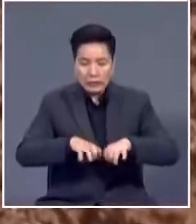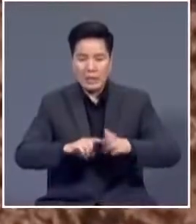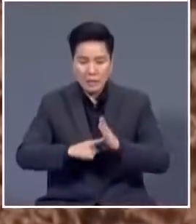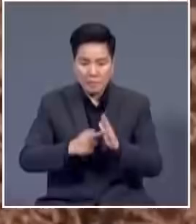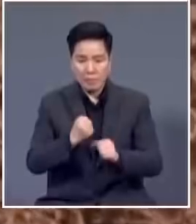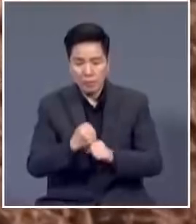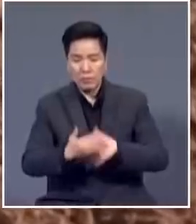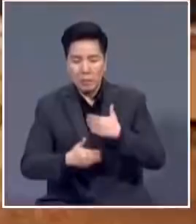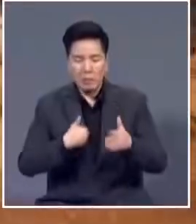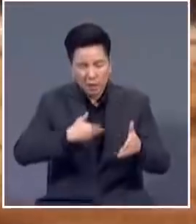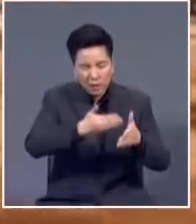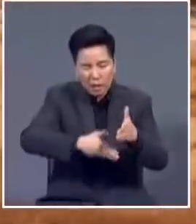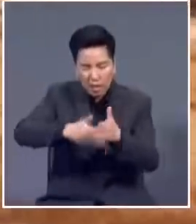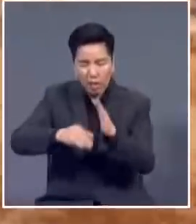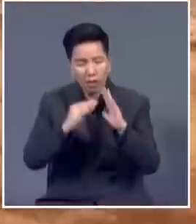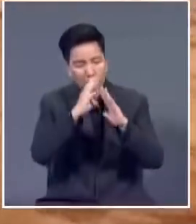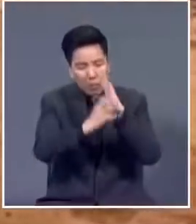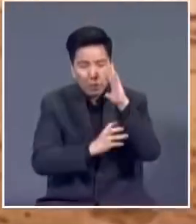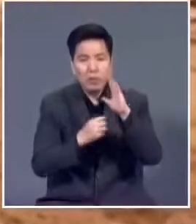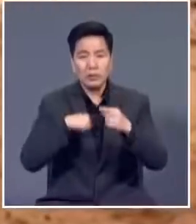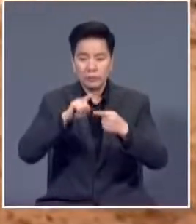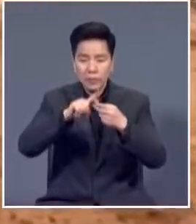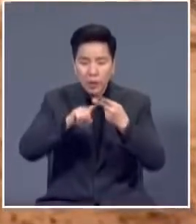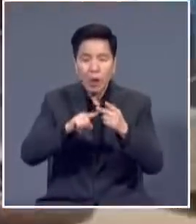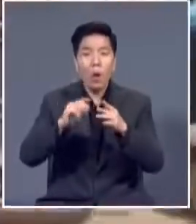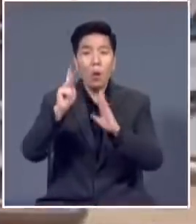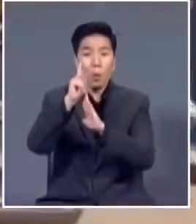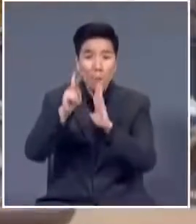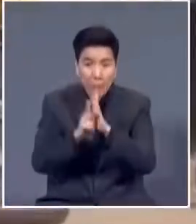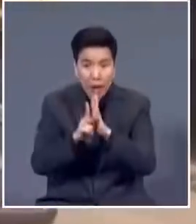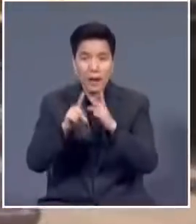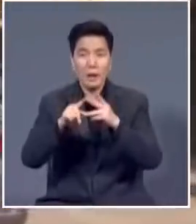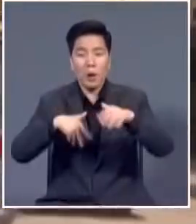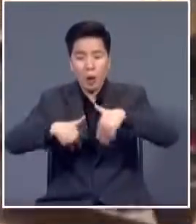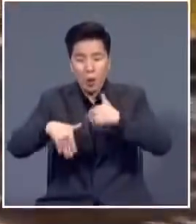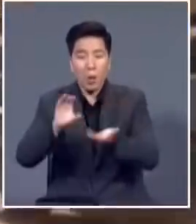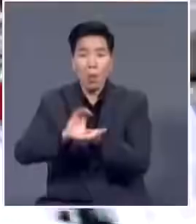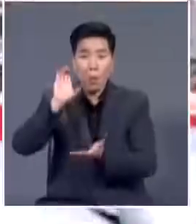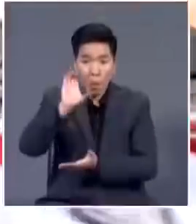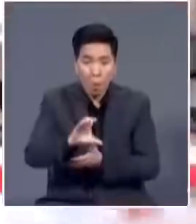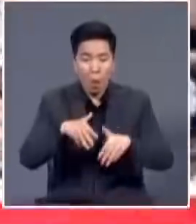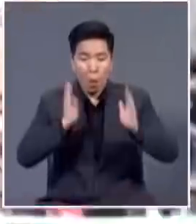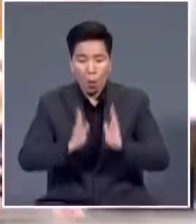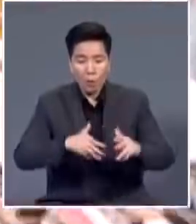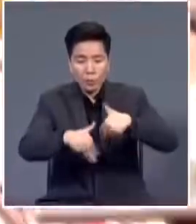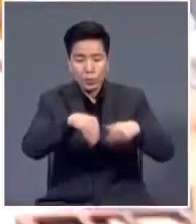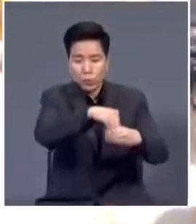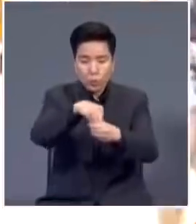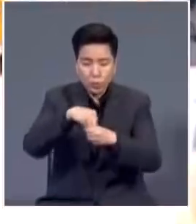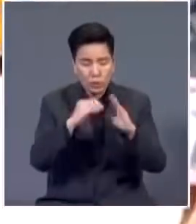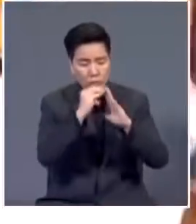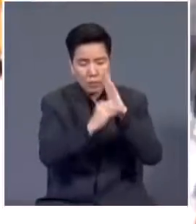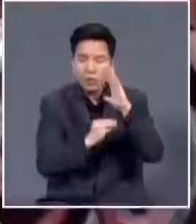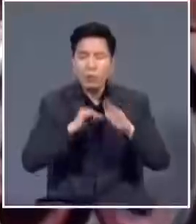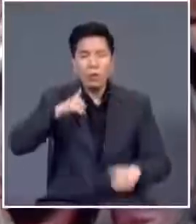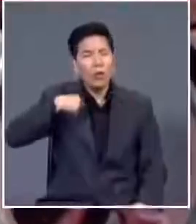เนื่องจากติดขัดในหลายเรื่องทั้งกฎหมายทั้งงบประมาณทั้งความร่วมมือของประชาชนในพื้นที่ความเข้าใจนะครับบางท่านอาจจะไม่เข้า